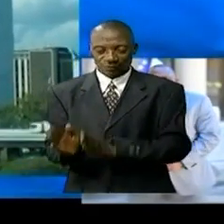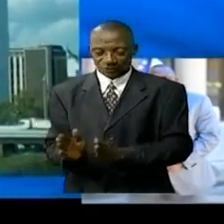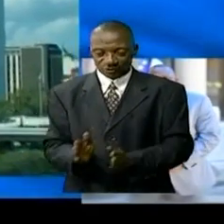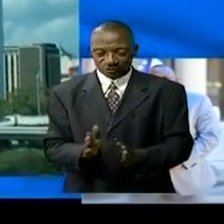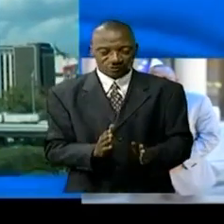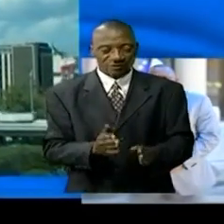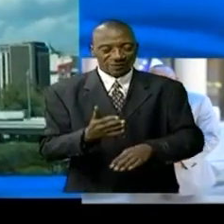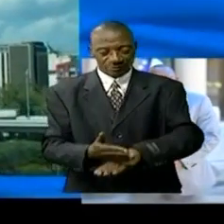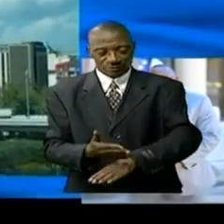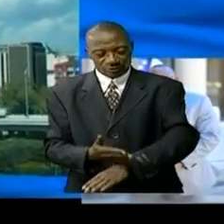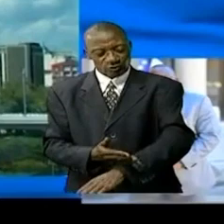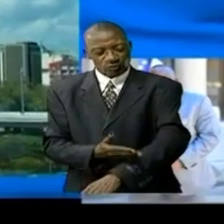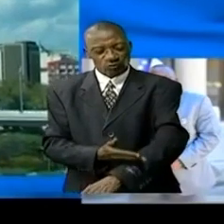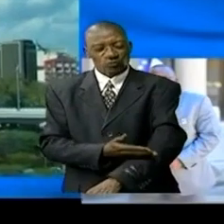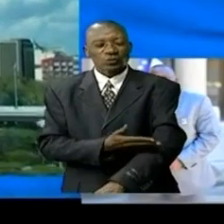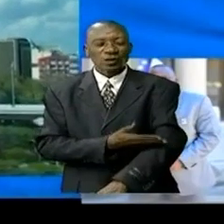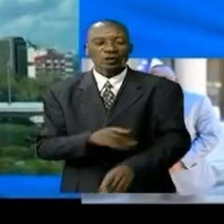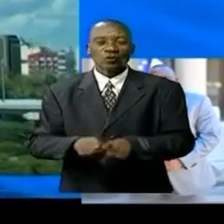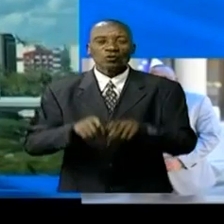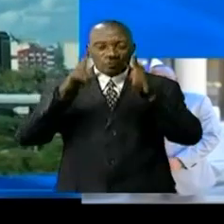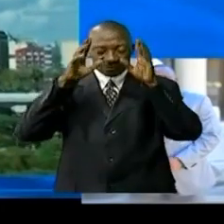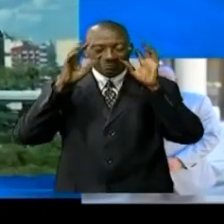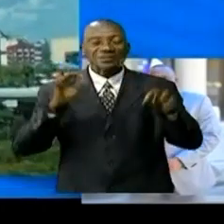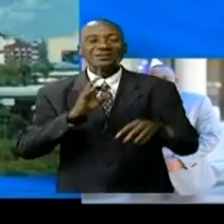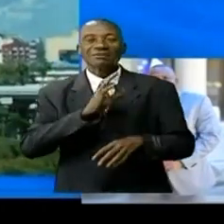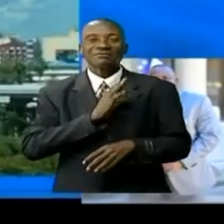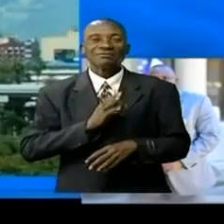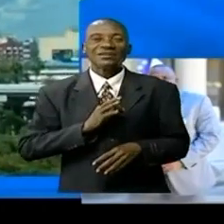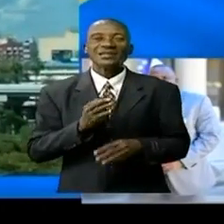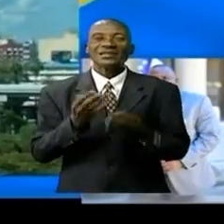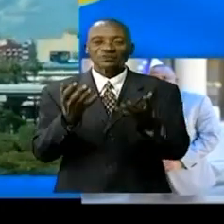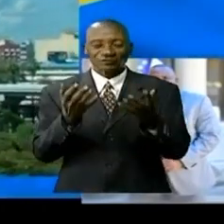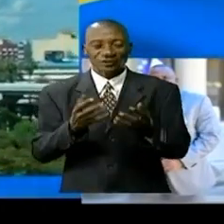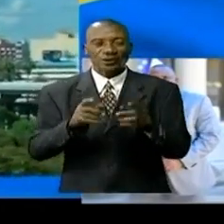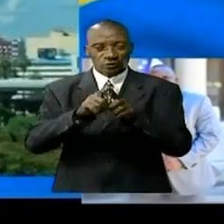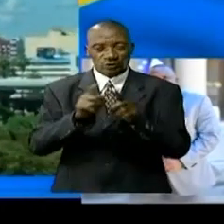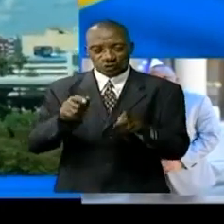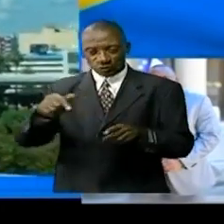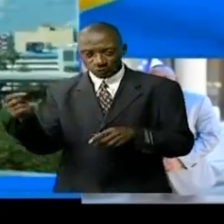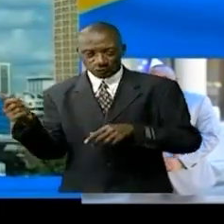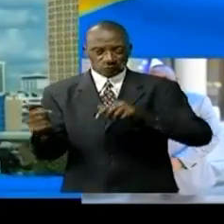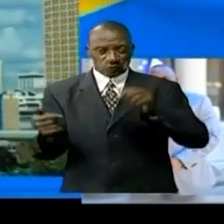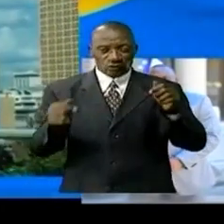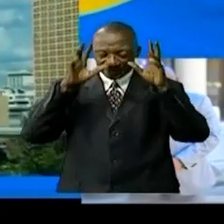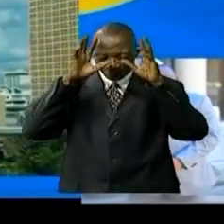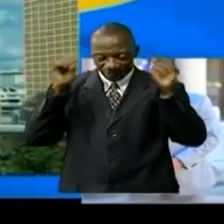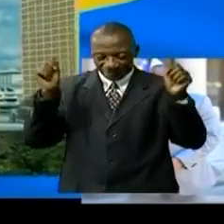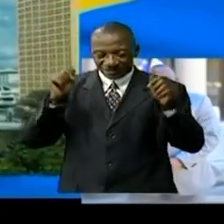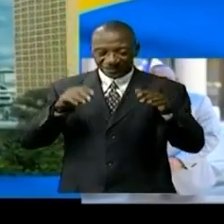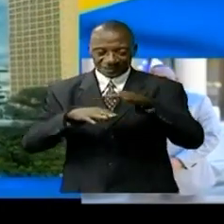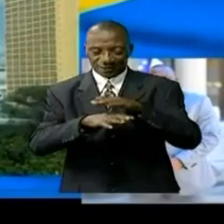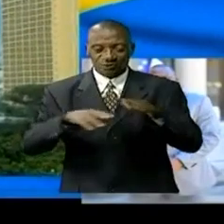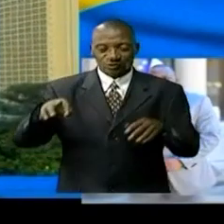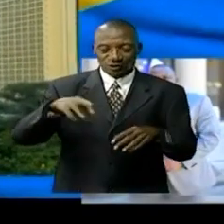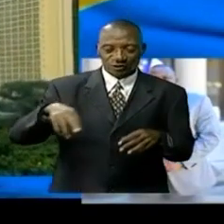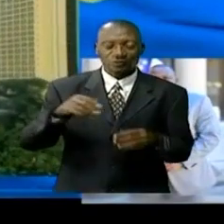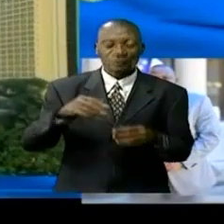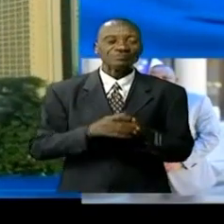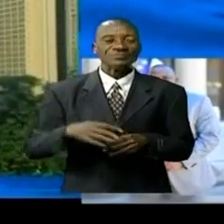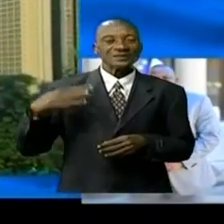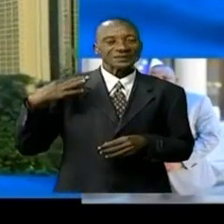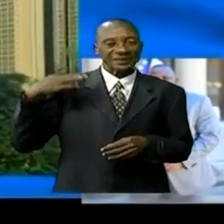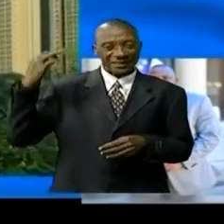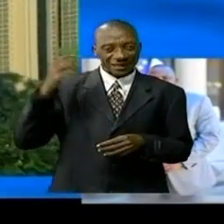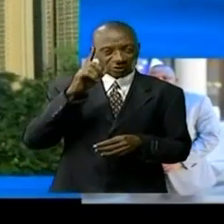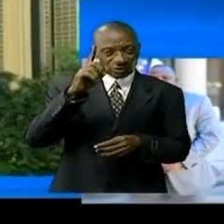Félix Tshisekedi Tshilombo et ses pairs de la sous-région. Pour sa part, le chef de la délégation de Kinshasa, prof Serge